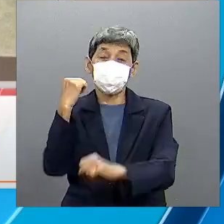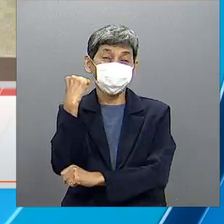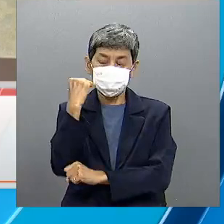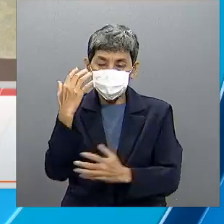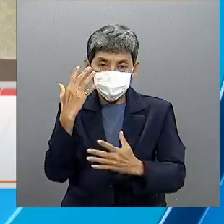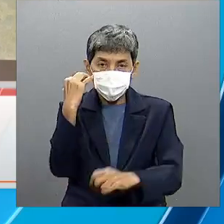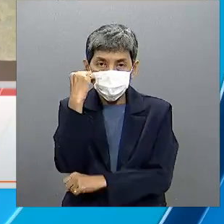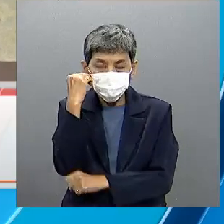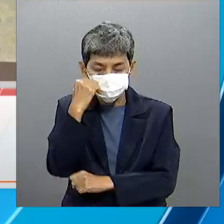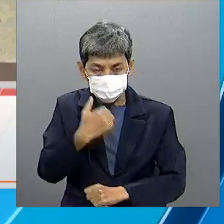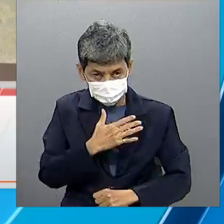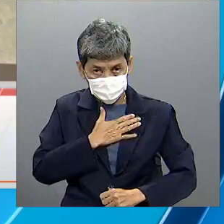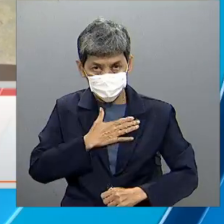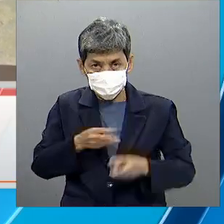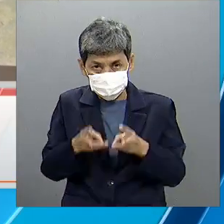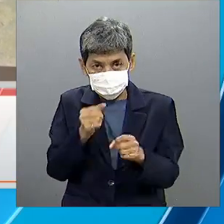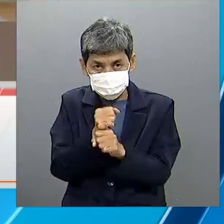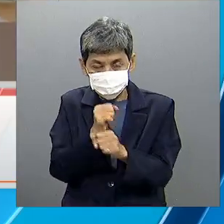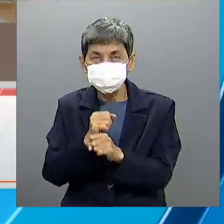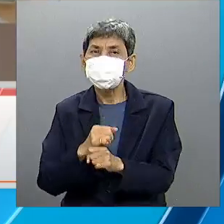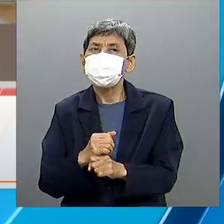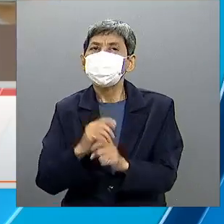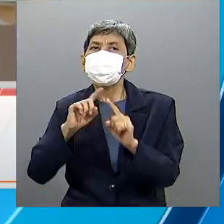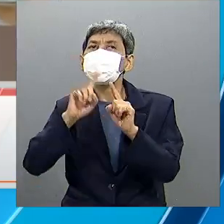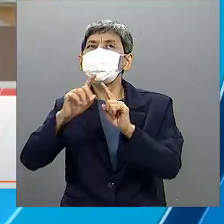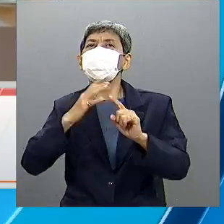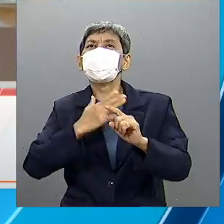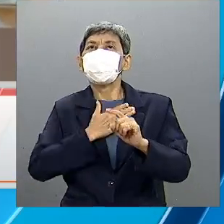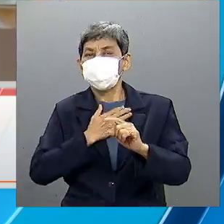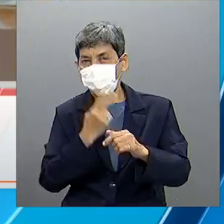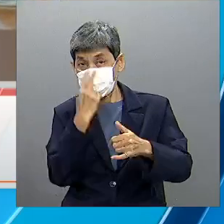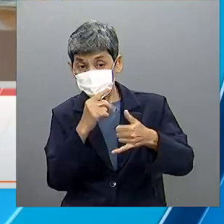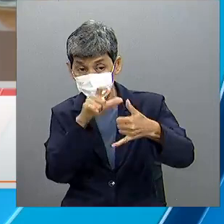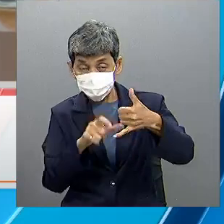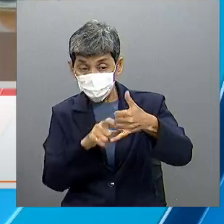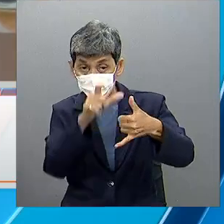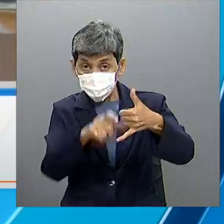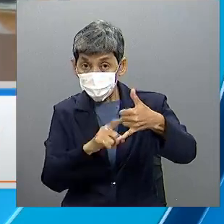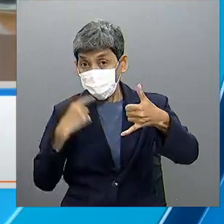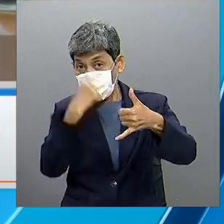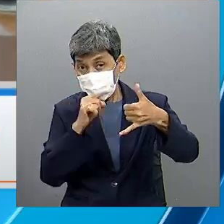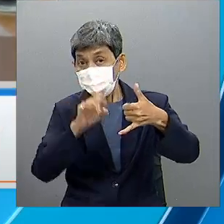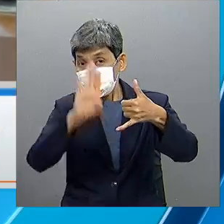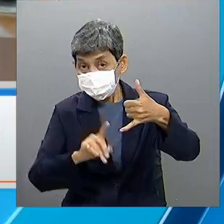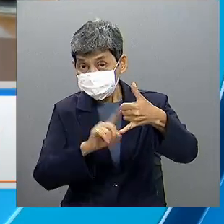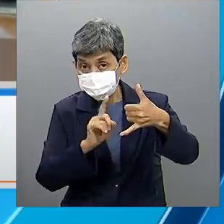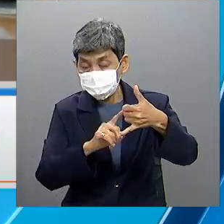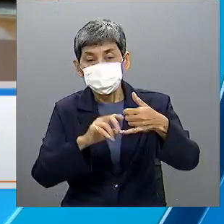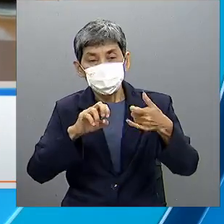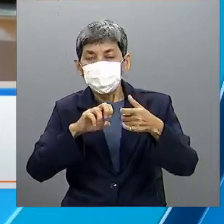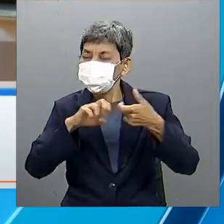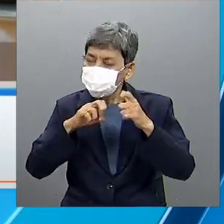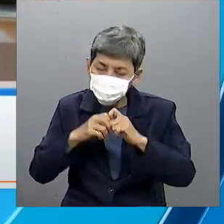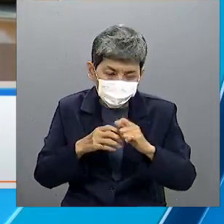เลือกของเราเนี่ยอย่างที่บอกไปค่ะก็คือ1เราจะคัดจากคนที่เขาประสบพบเจอกับปัญหานี้จริง